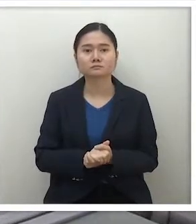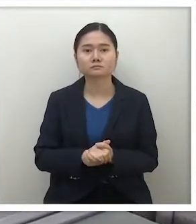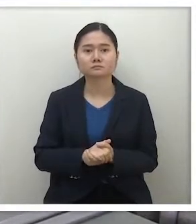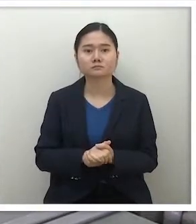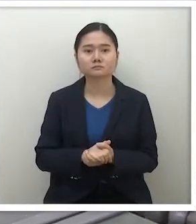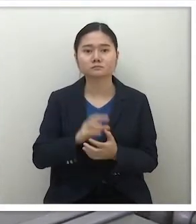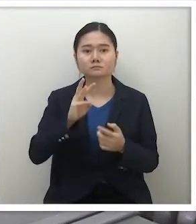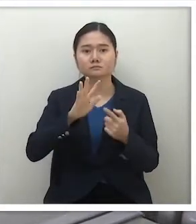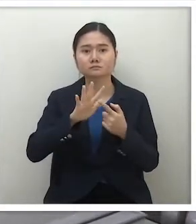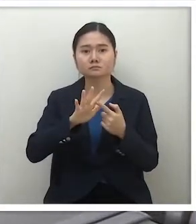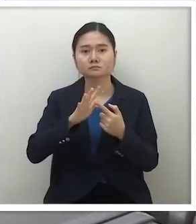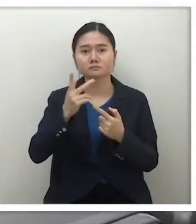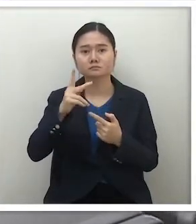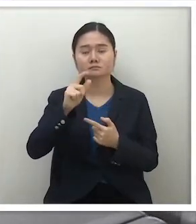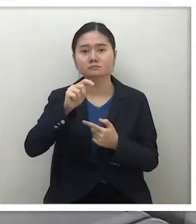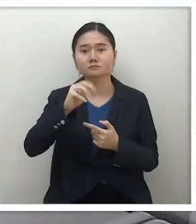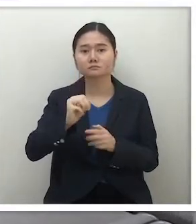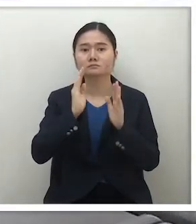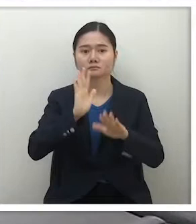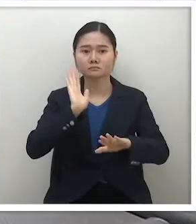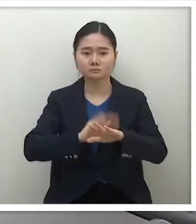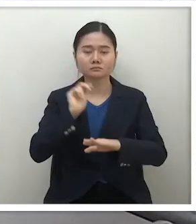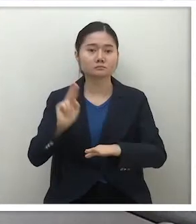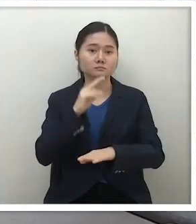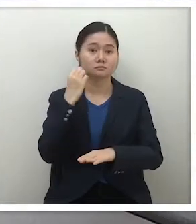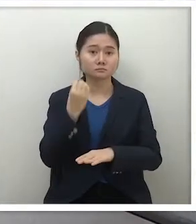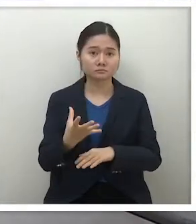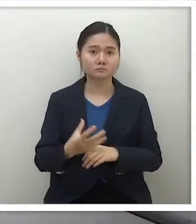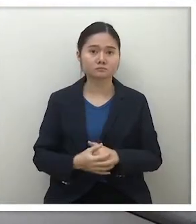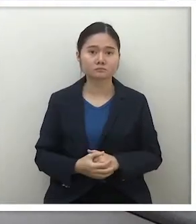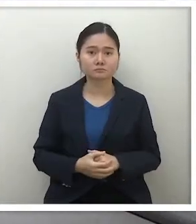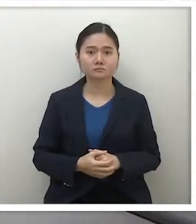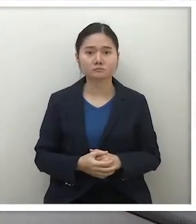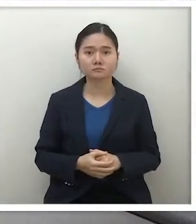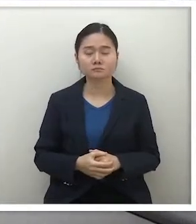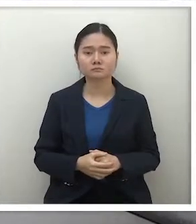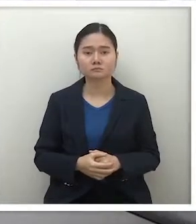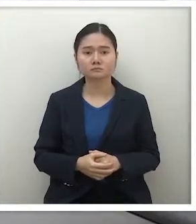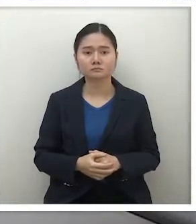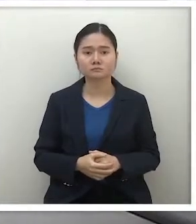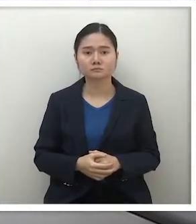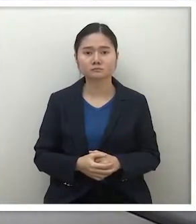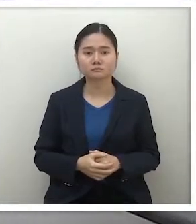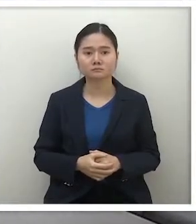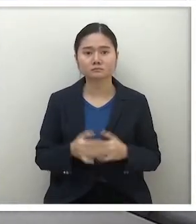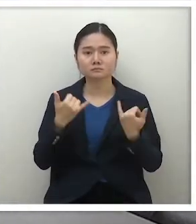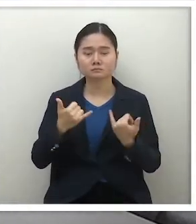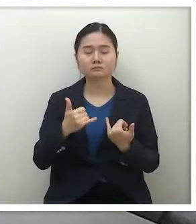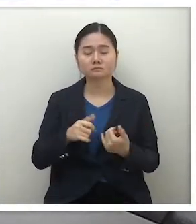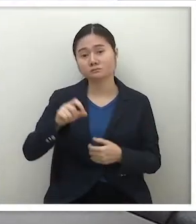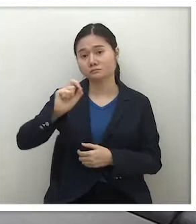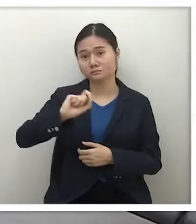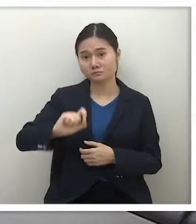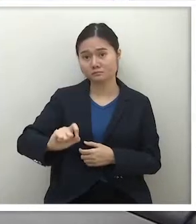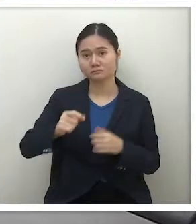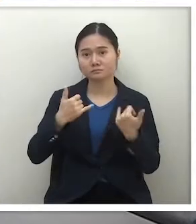เป็นยี่ห้อที่มืออาชีพเขาใช้กันเยอะนะทีนี้เมาส์ปากกาตัวนี้เนี่